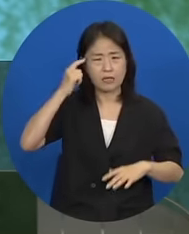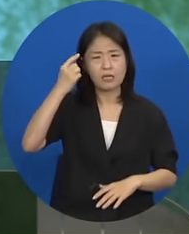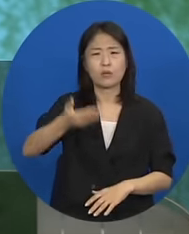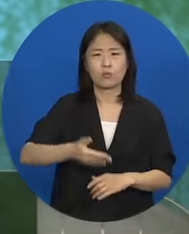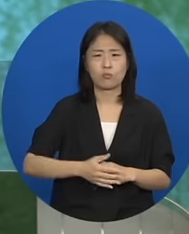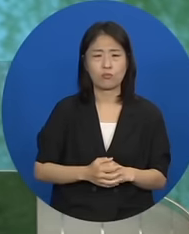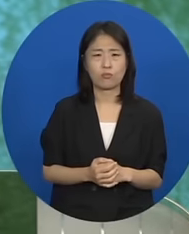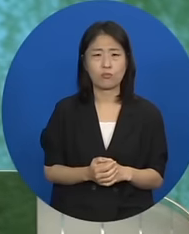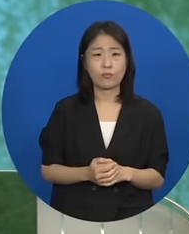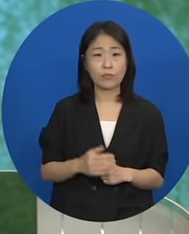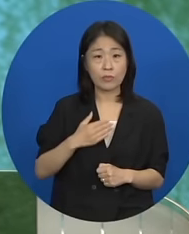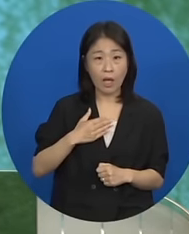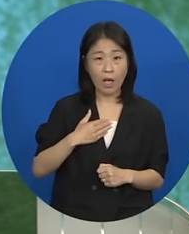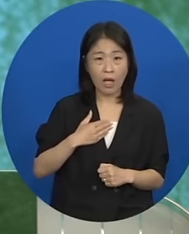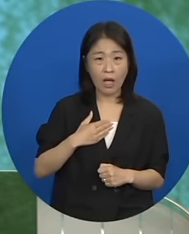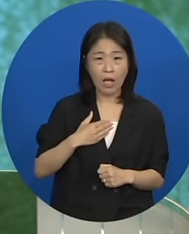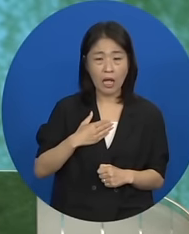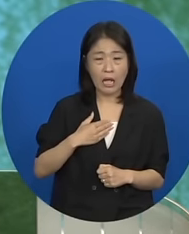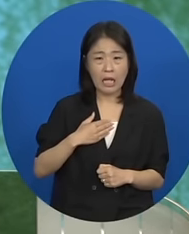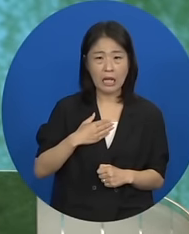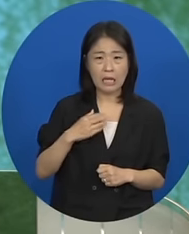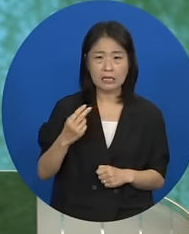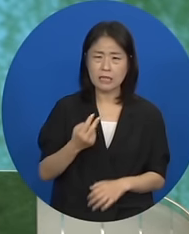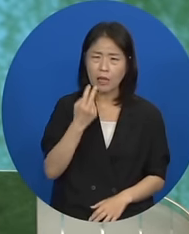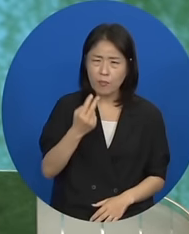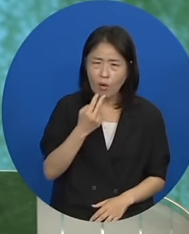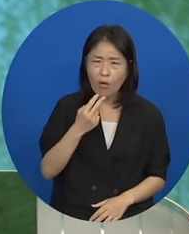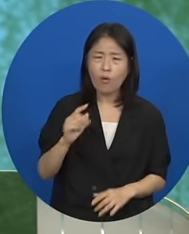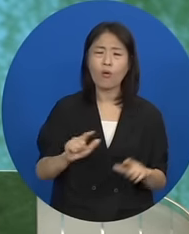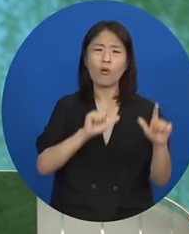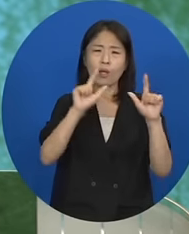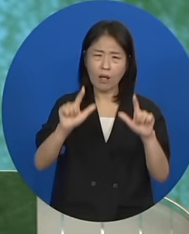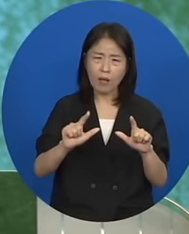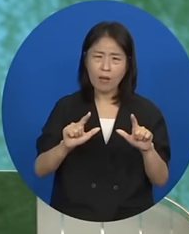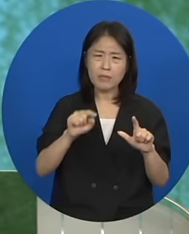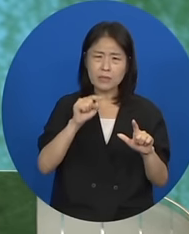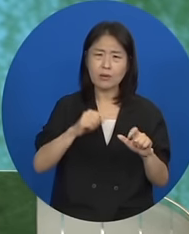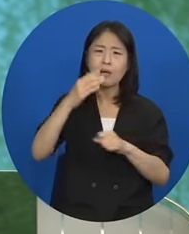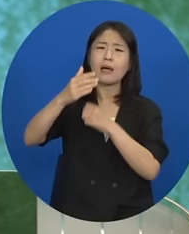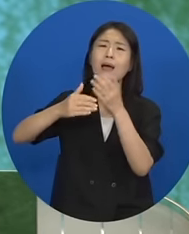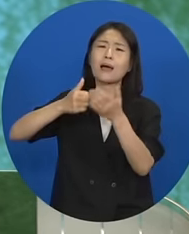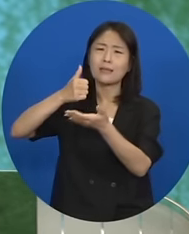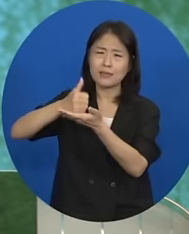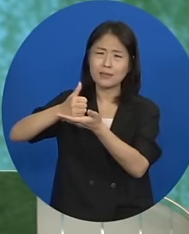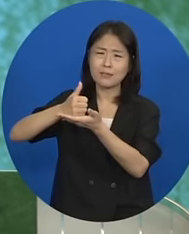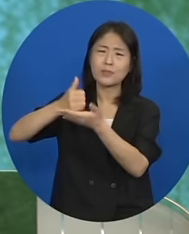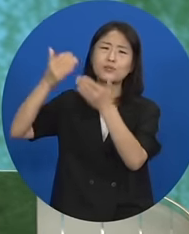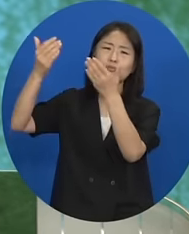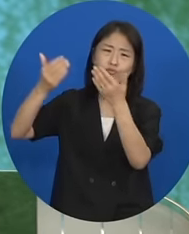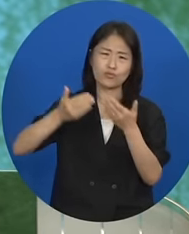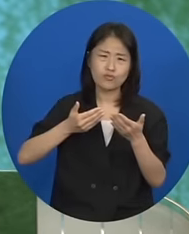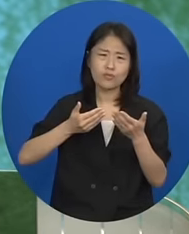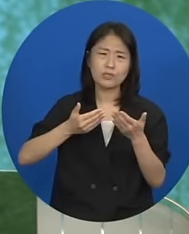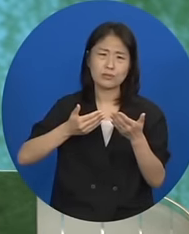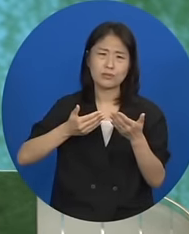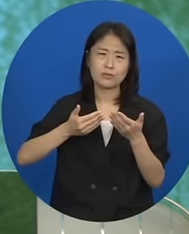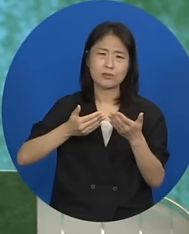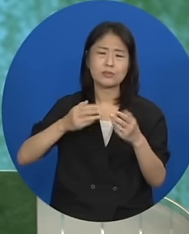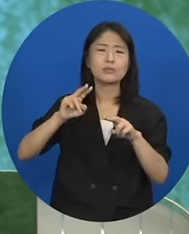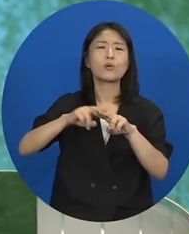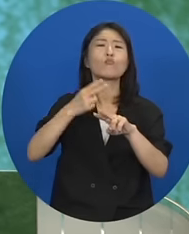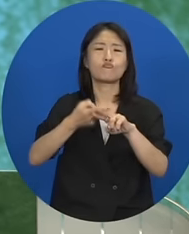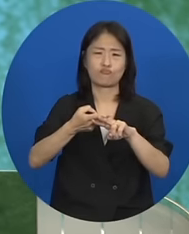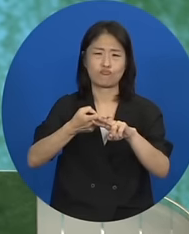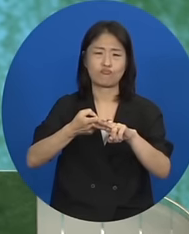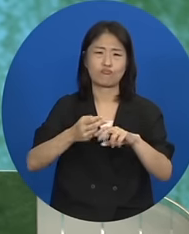선물입니다 그리고 우리의 호흡도 우리가 가진 재물도 우리가 가진 재능과 달트 모두가 하나님이 주신